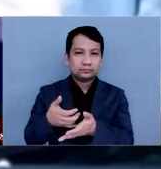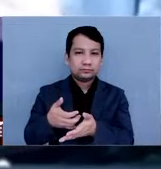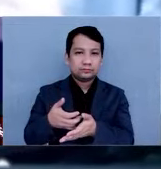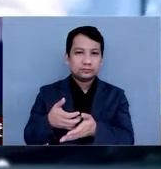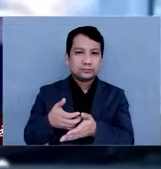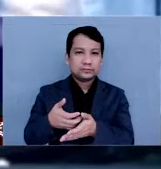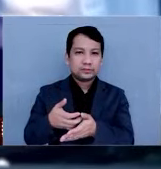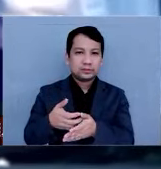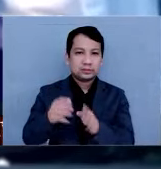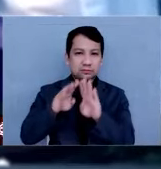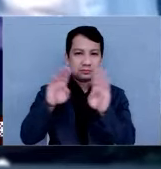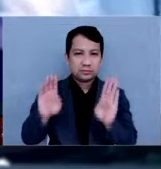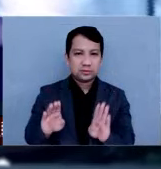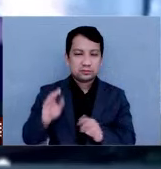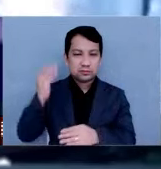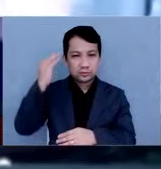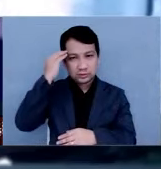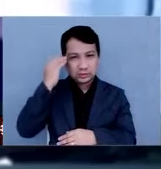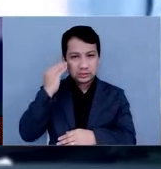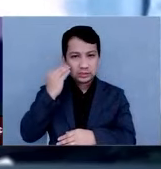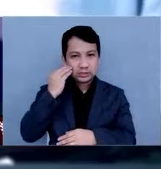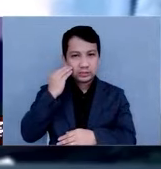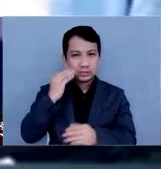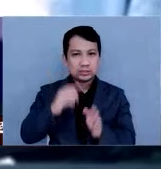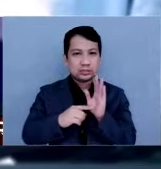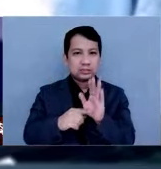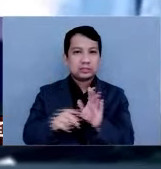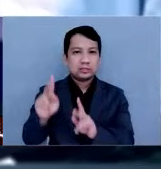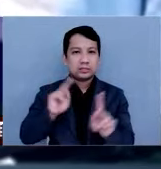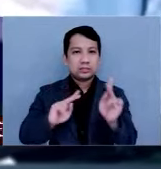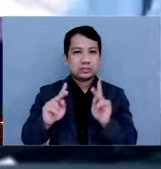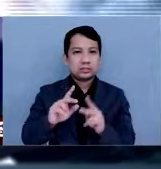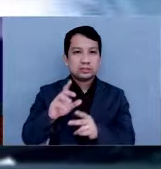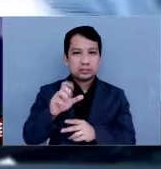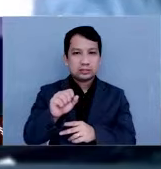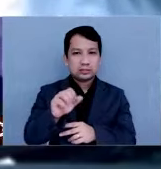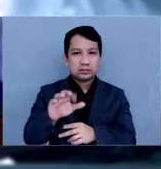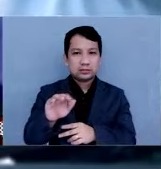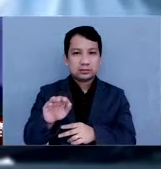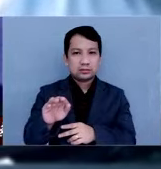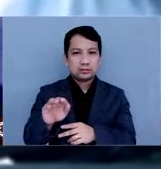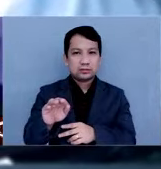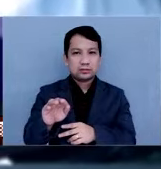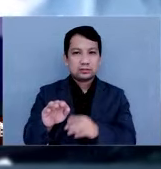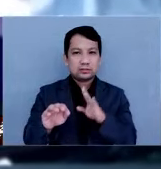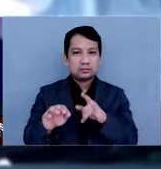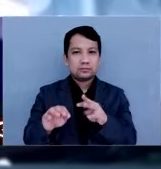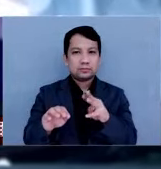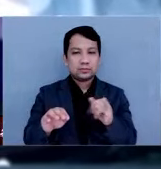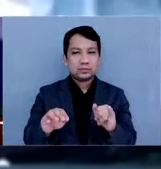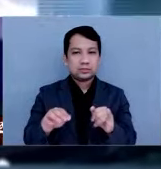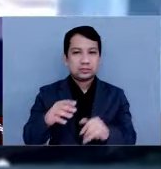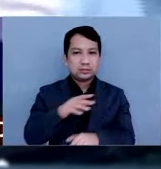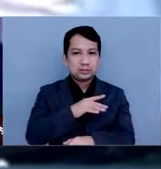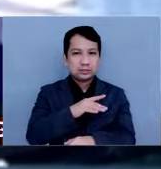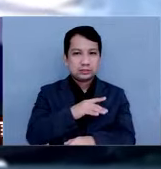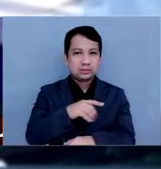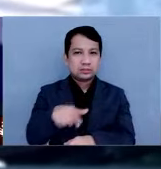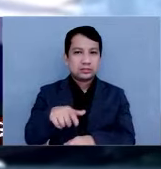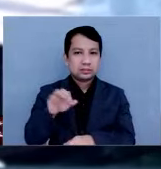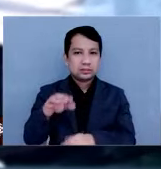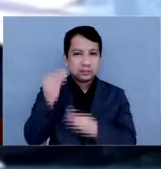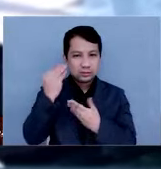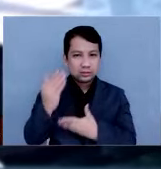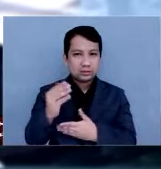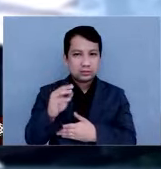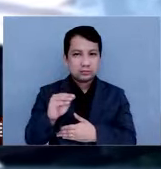Korea. Inaasahan ding may pasabog na performance ang SB19 at BINI. Kaya stay tuned lang, 18 at